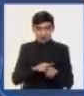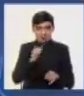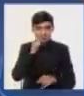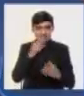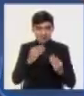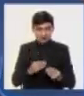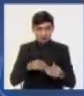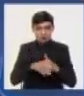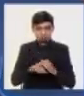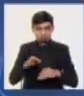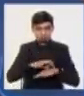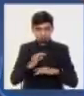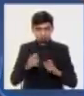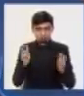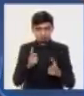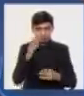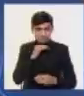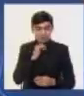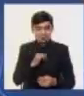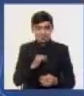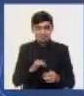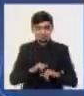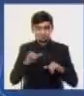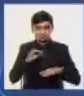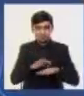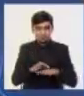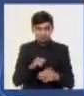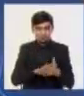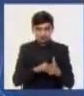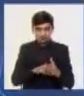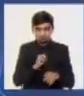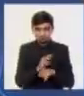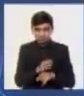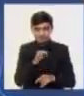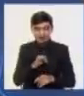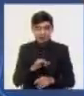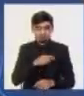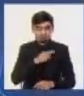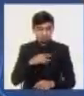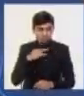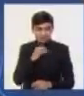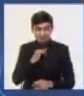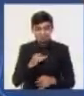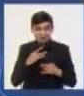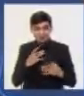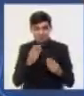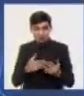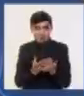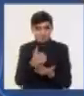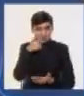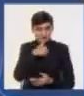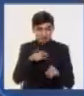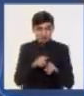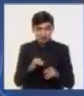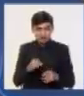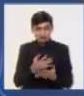дня уходят на жесткий локдаун. Причина – резкий скачок заболевших коронавирусом и умерших. Рождество и Новый год гражданам многих